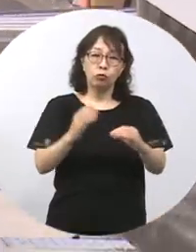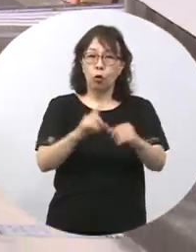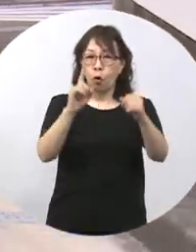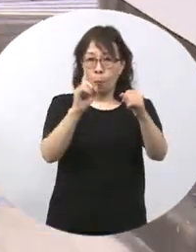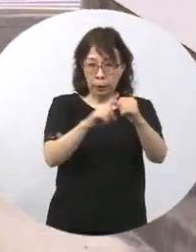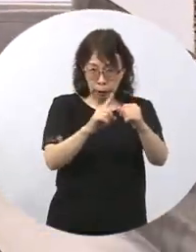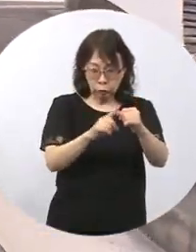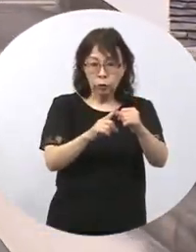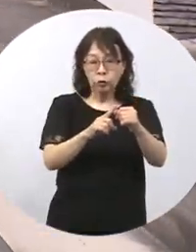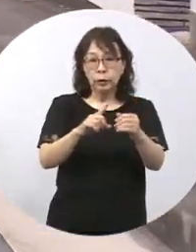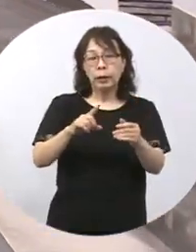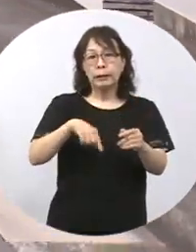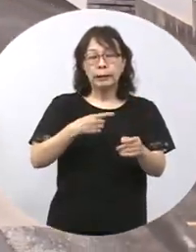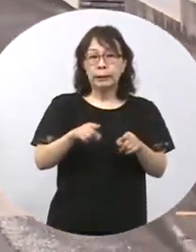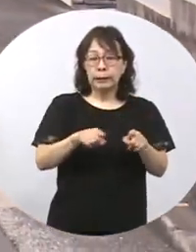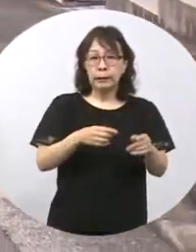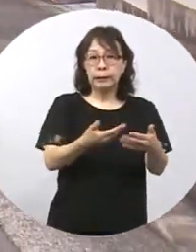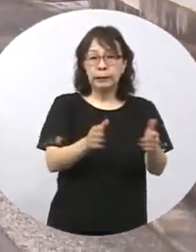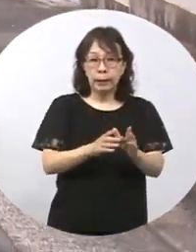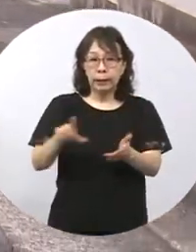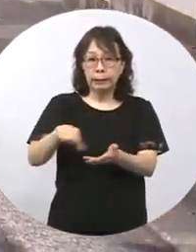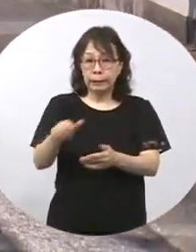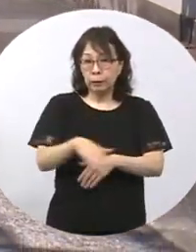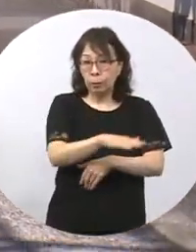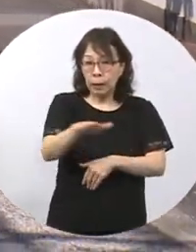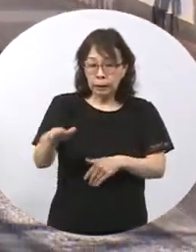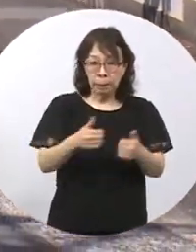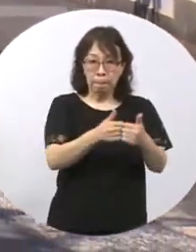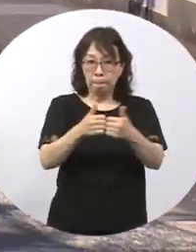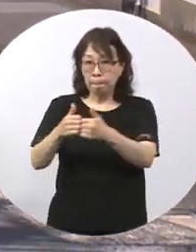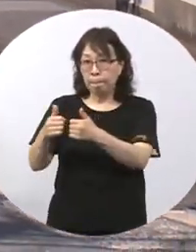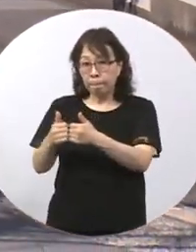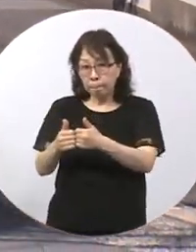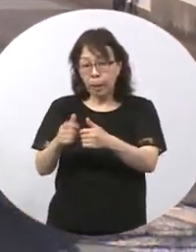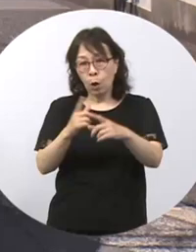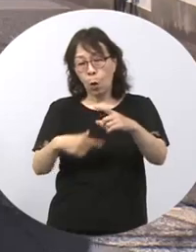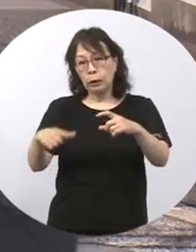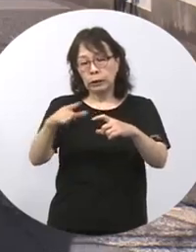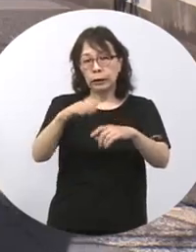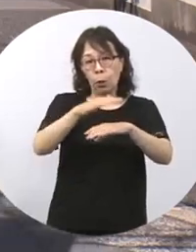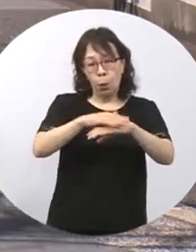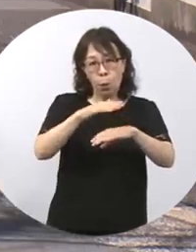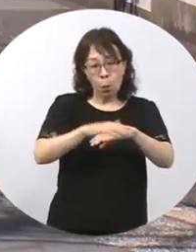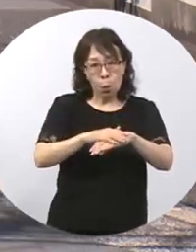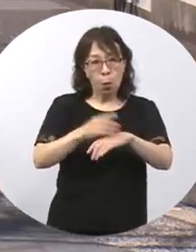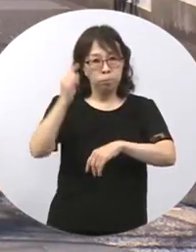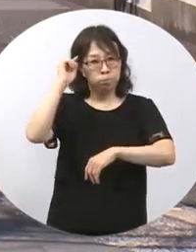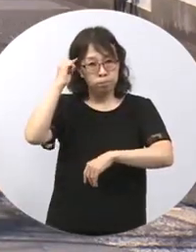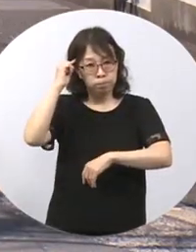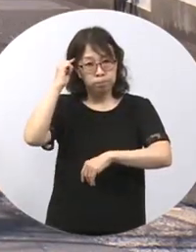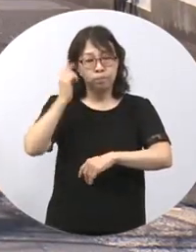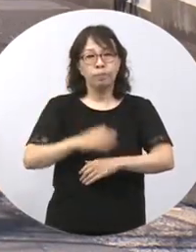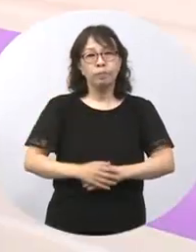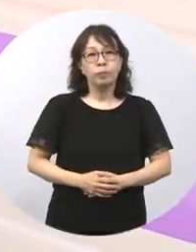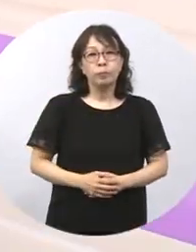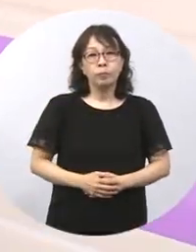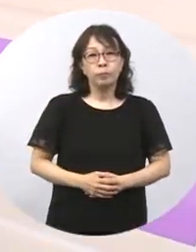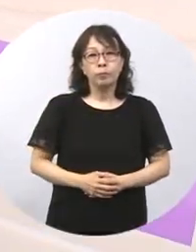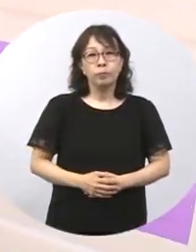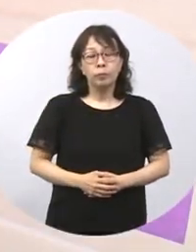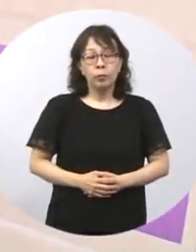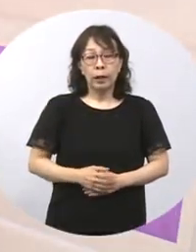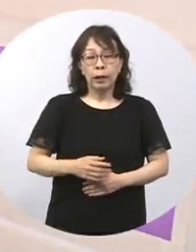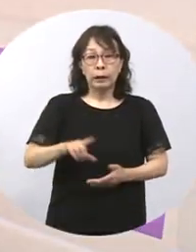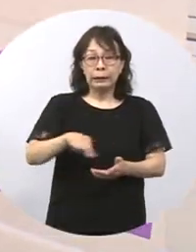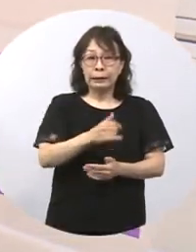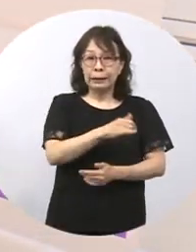く、自治体や地域の皆様と対話をしながらより良い輸送形態を模索しております。また